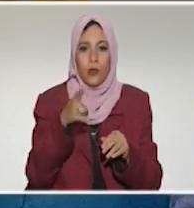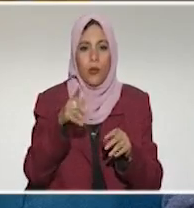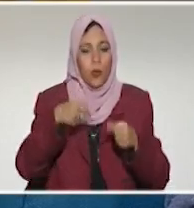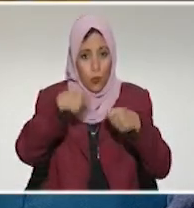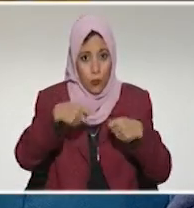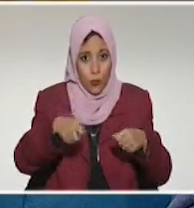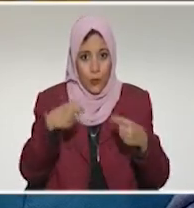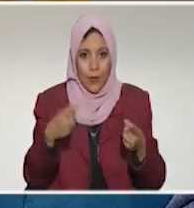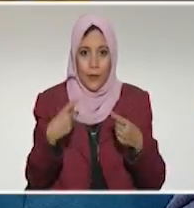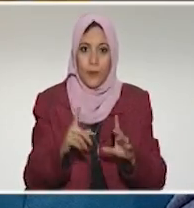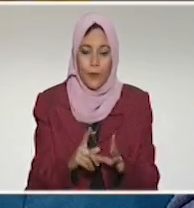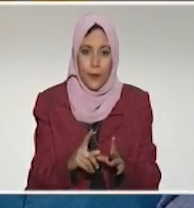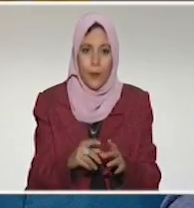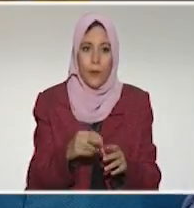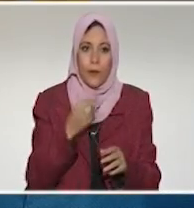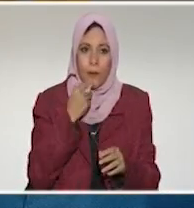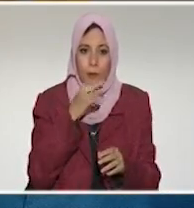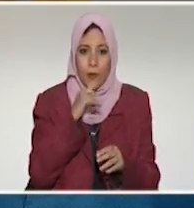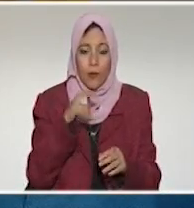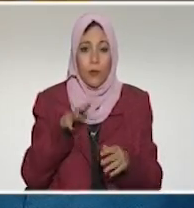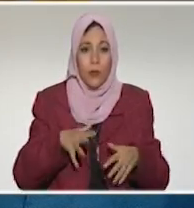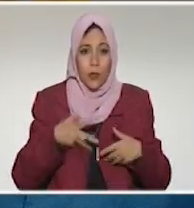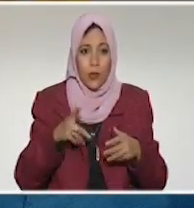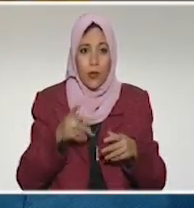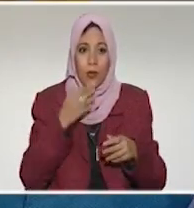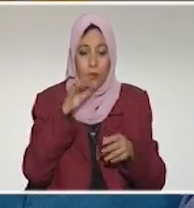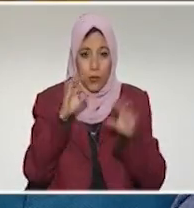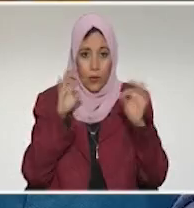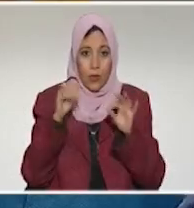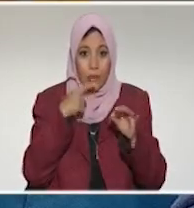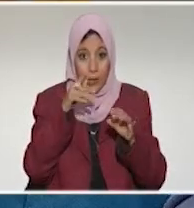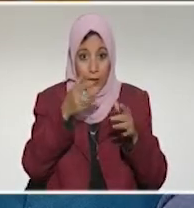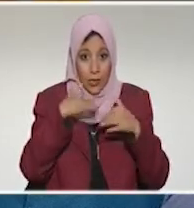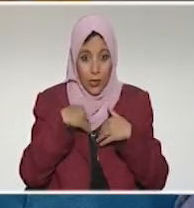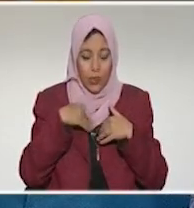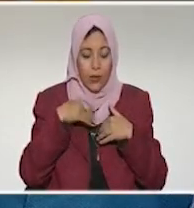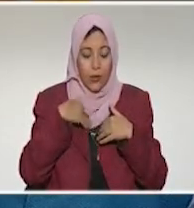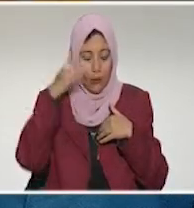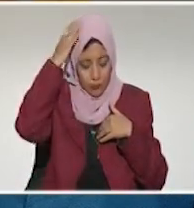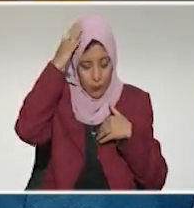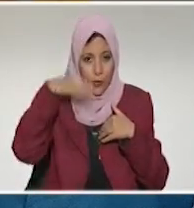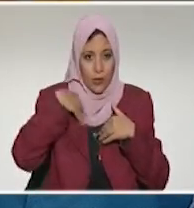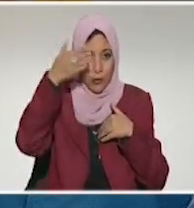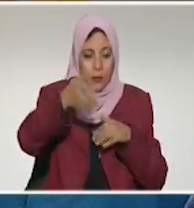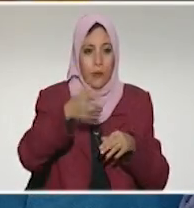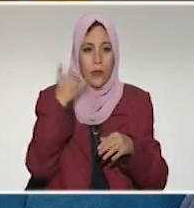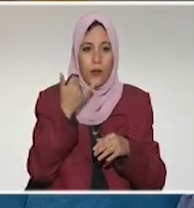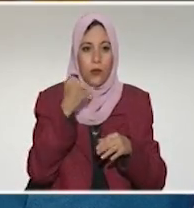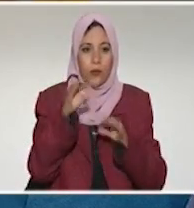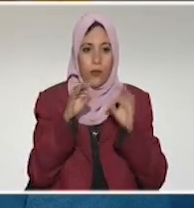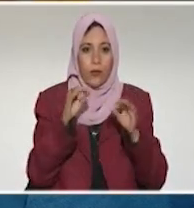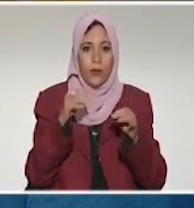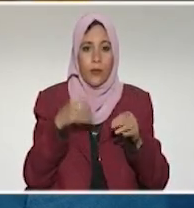عليها ده الاستاذ عادل اللي اختارني انا تحت امره، بس في حاجه ان